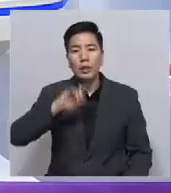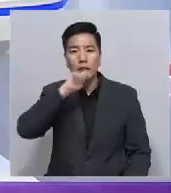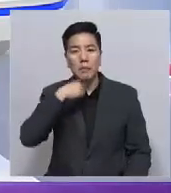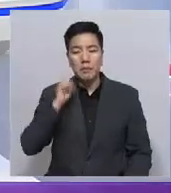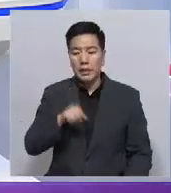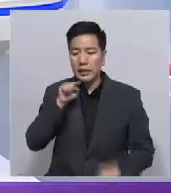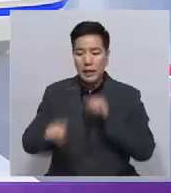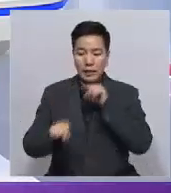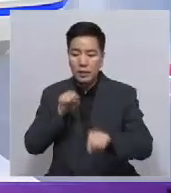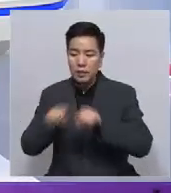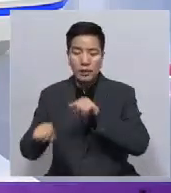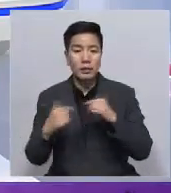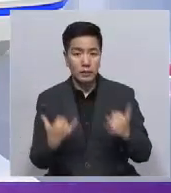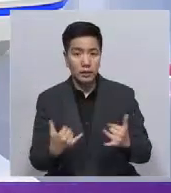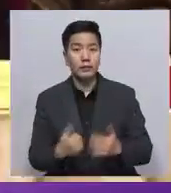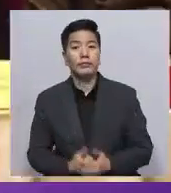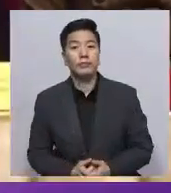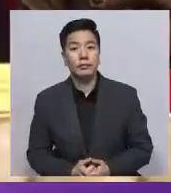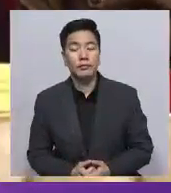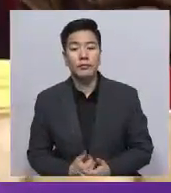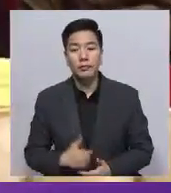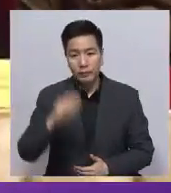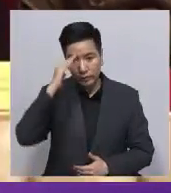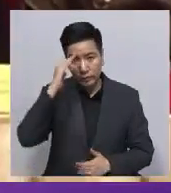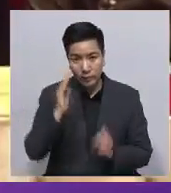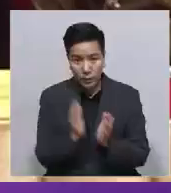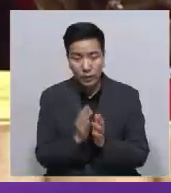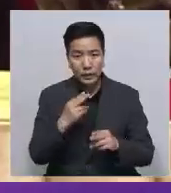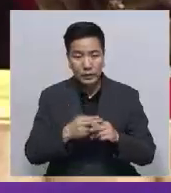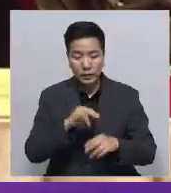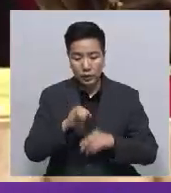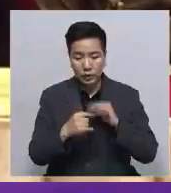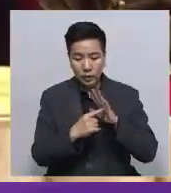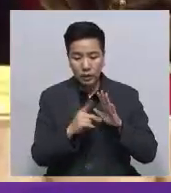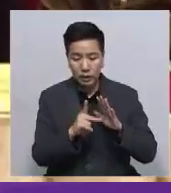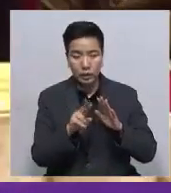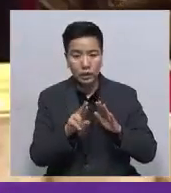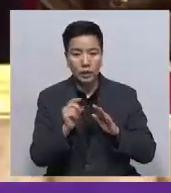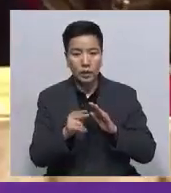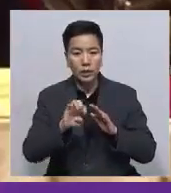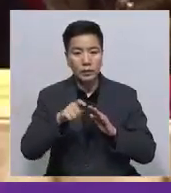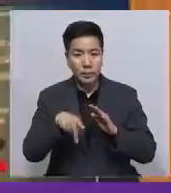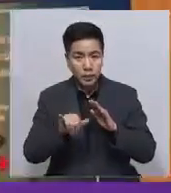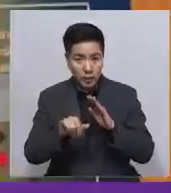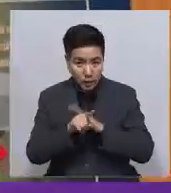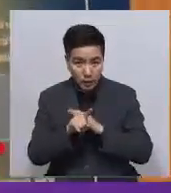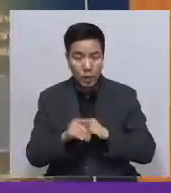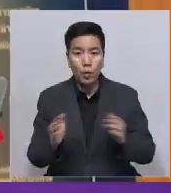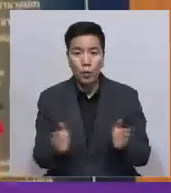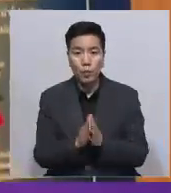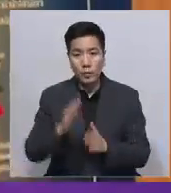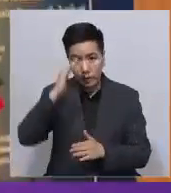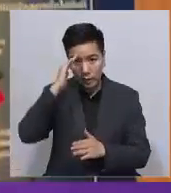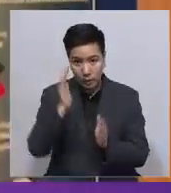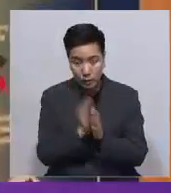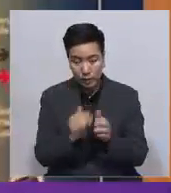ไต้หวันเป็นผู้บงการอยู่เบื้องหลังค่ะพลตำรวจเอกจักรทิพย์ชัยจินดาผู้บัญชาการตำรวจแห่งชาติพร้อมด้วยพลตำรวจเอก